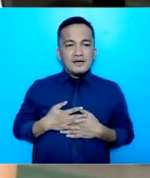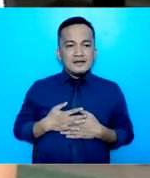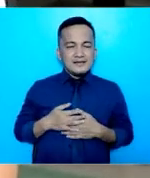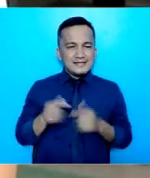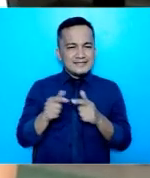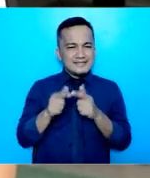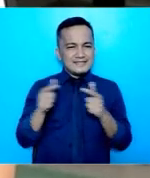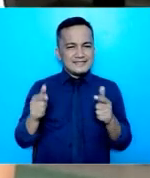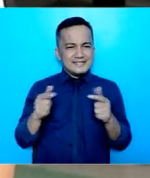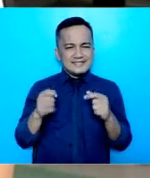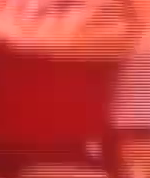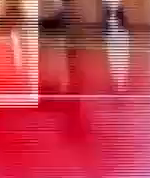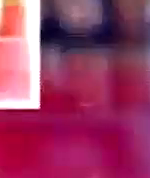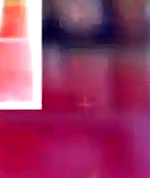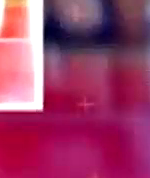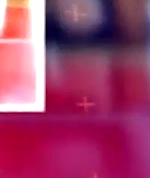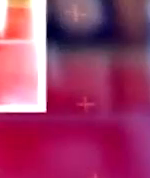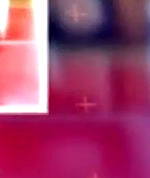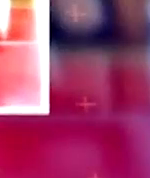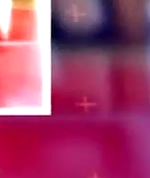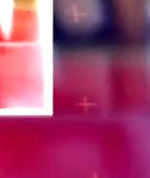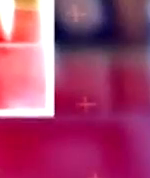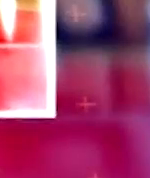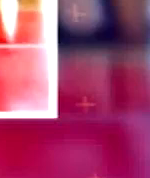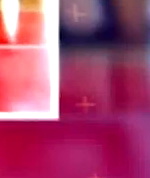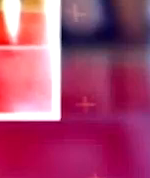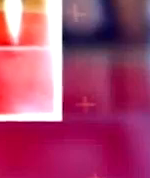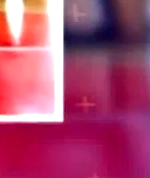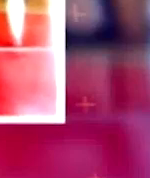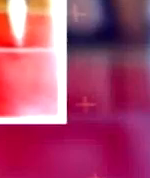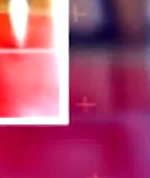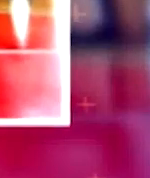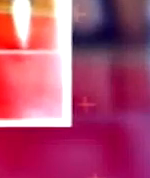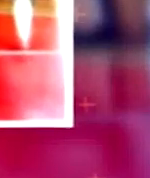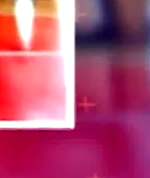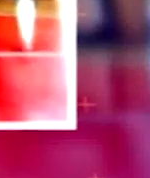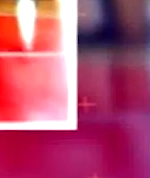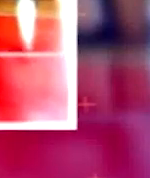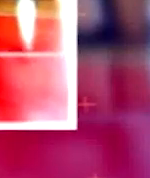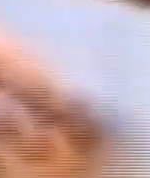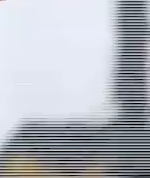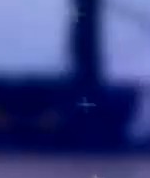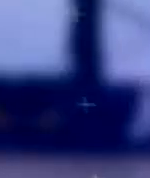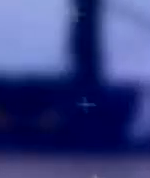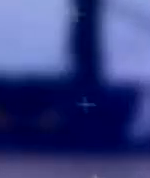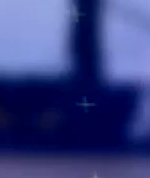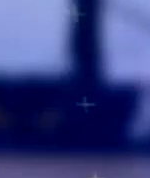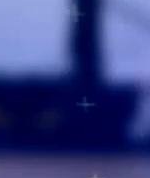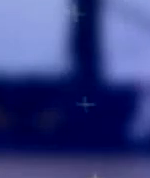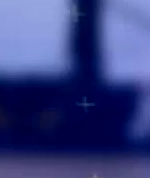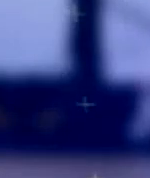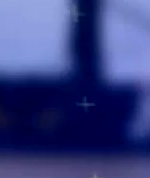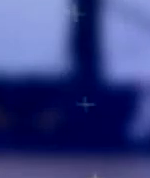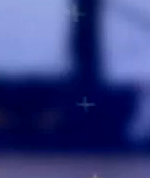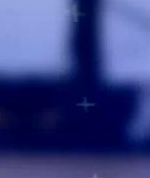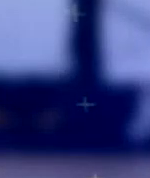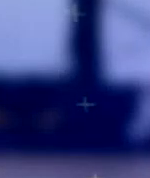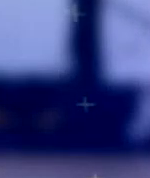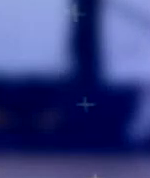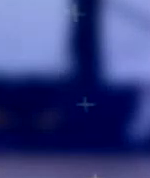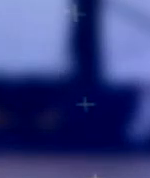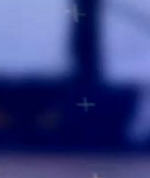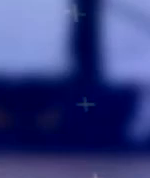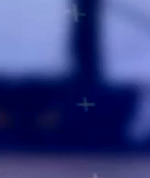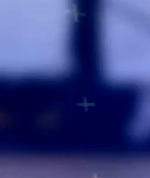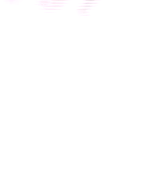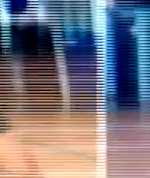of relief for me. Hindi madali ang pinagdaanan ni Juliana para maging kampiyon. Bago mag-fencing, naunang mag-focus